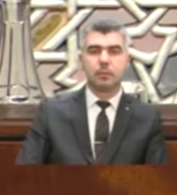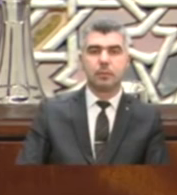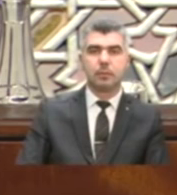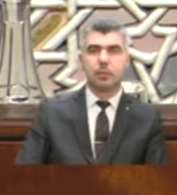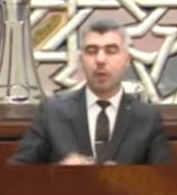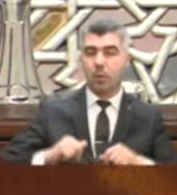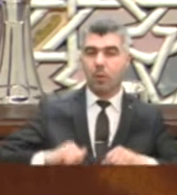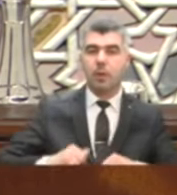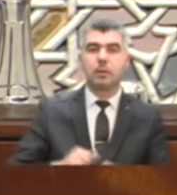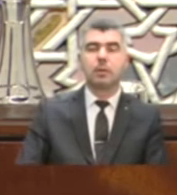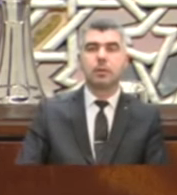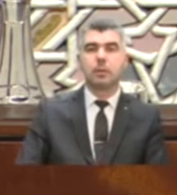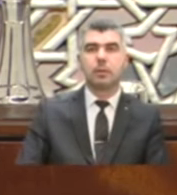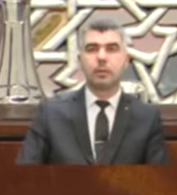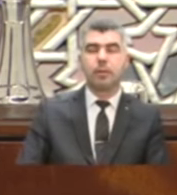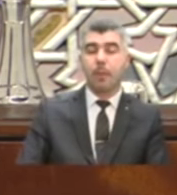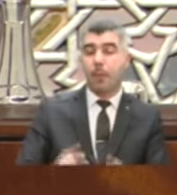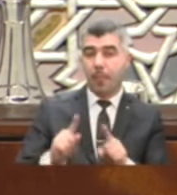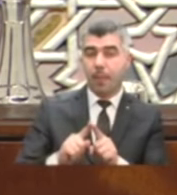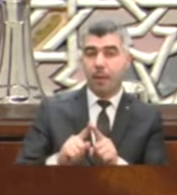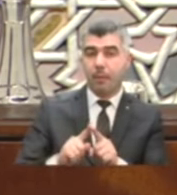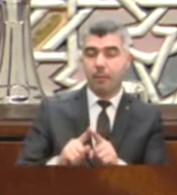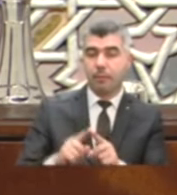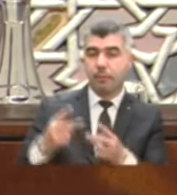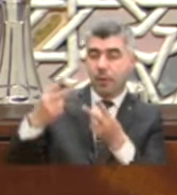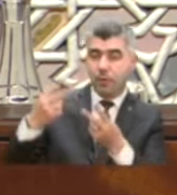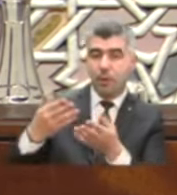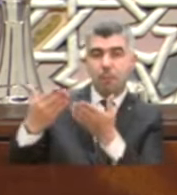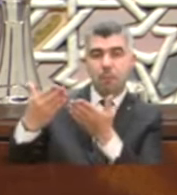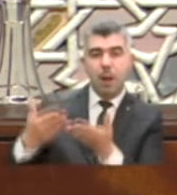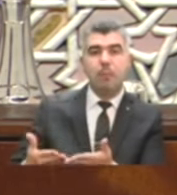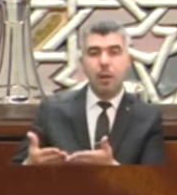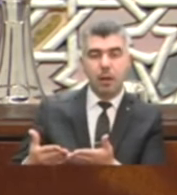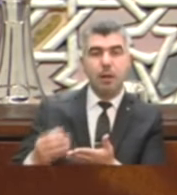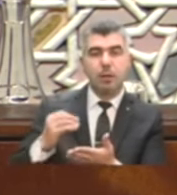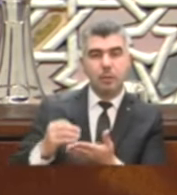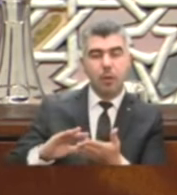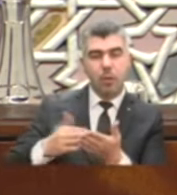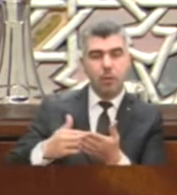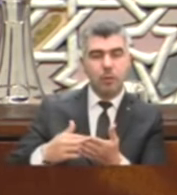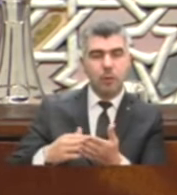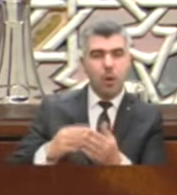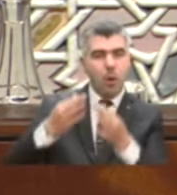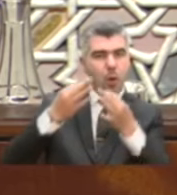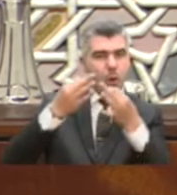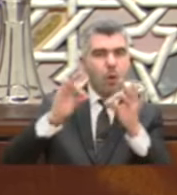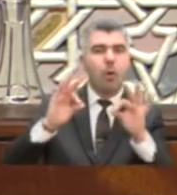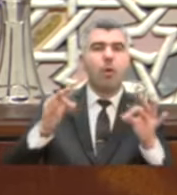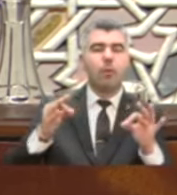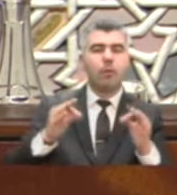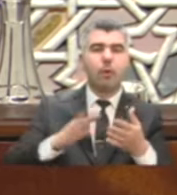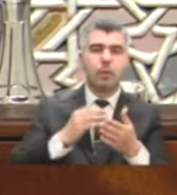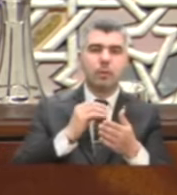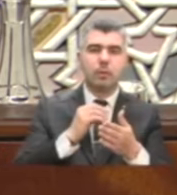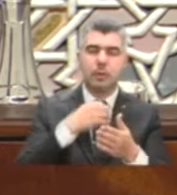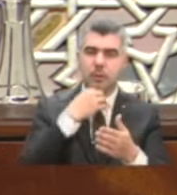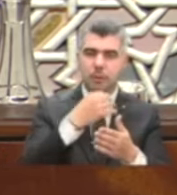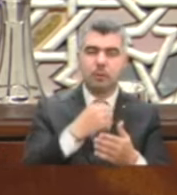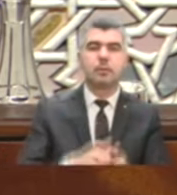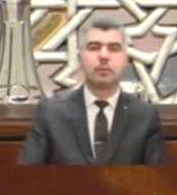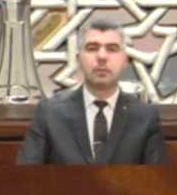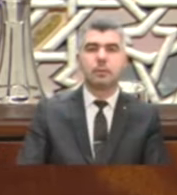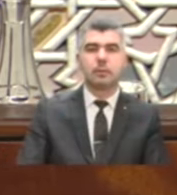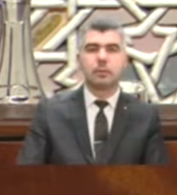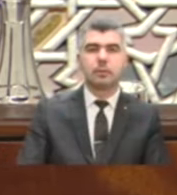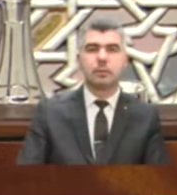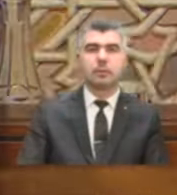السيد الوزير، العملية ديال مرحبا هي عملية متداخلة وسبقنا تكلمنا عليها أكثر من مرة في هذه القبة،